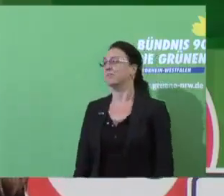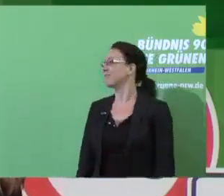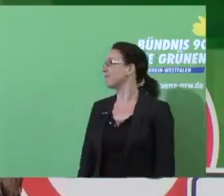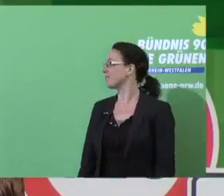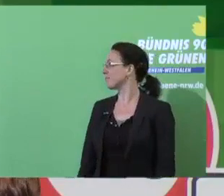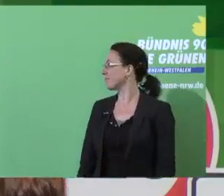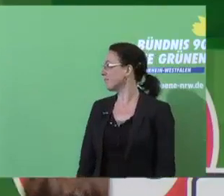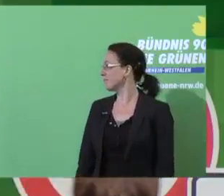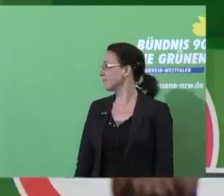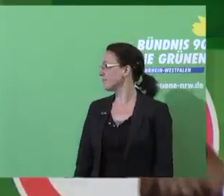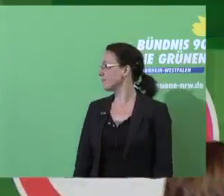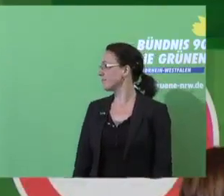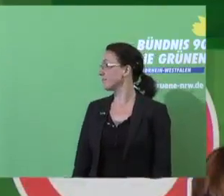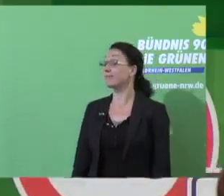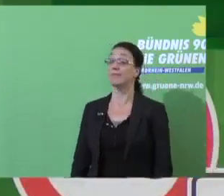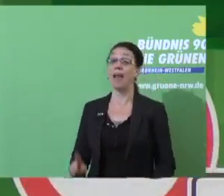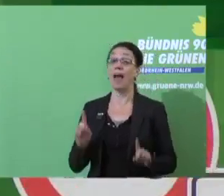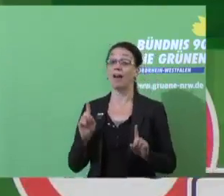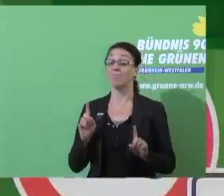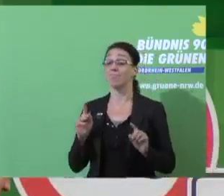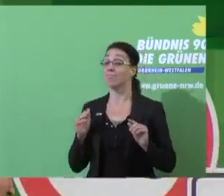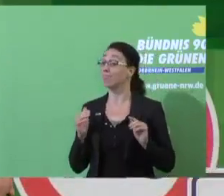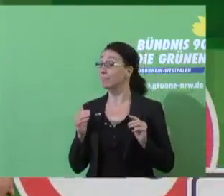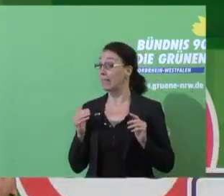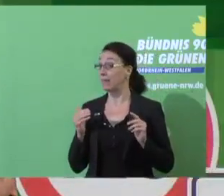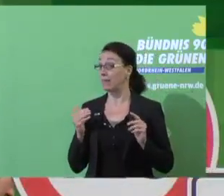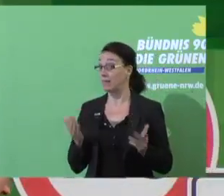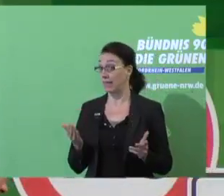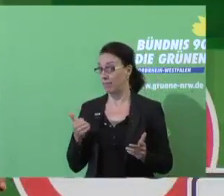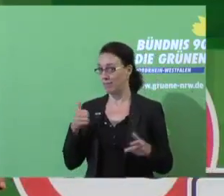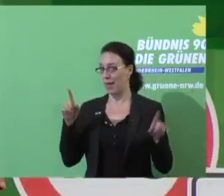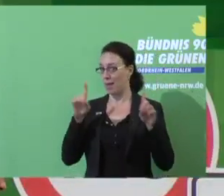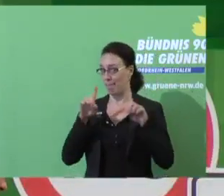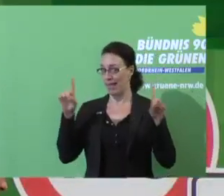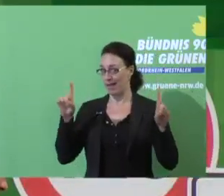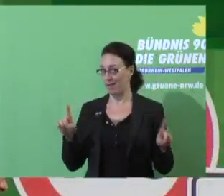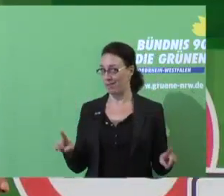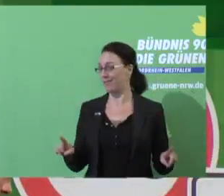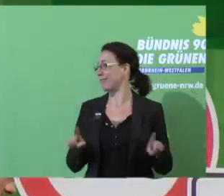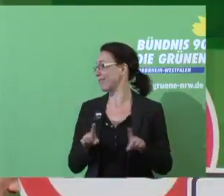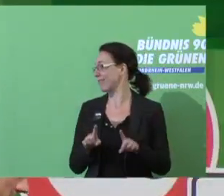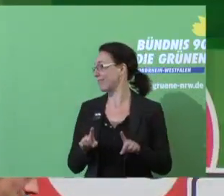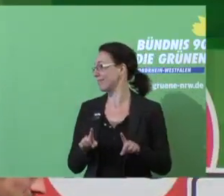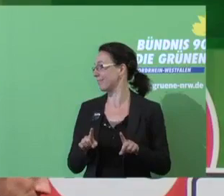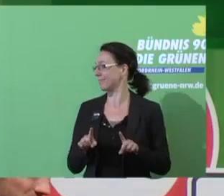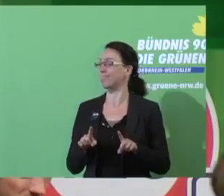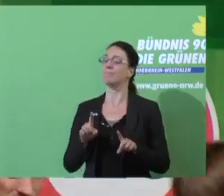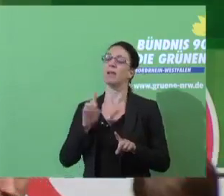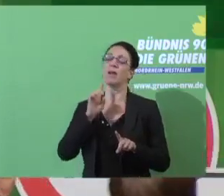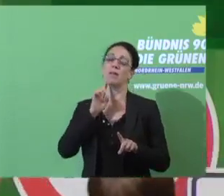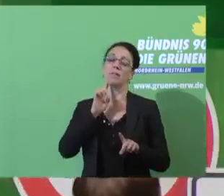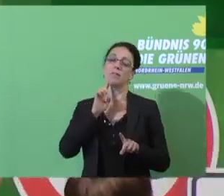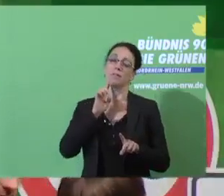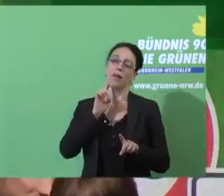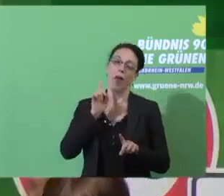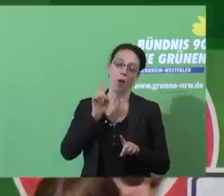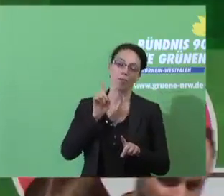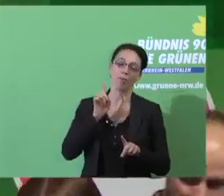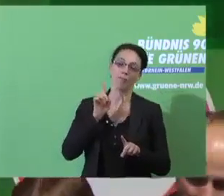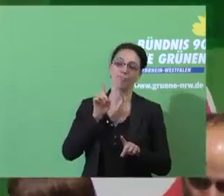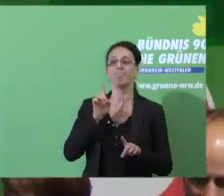Und es gibt noch ein Bild, was wir meinen, was auch sehr